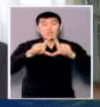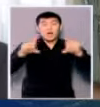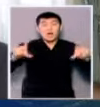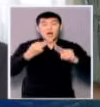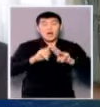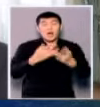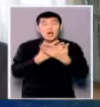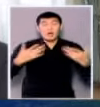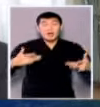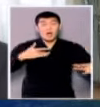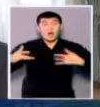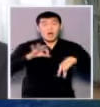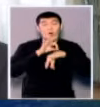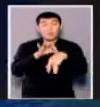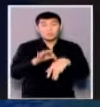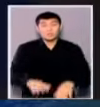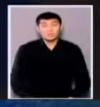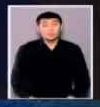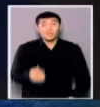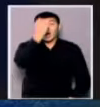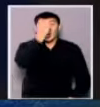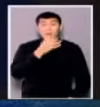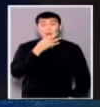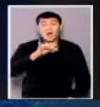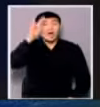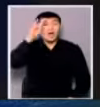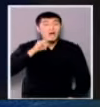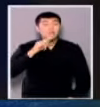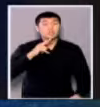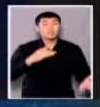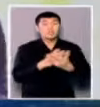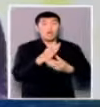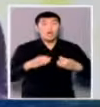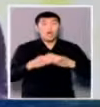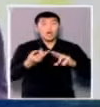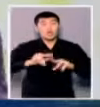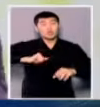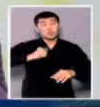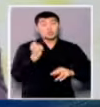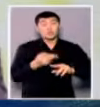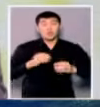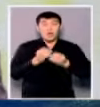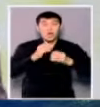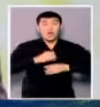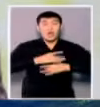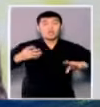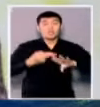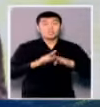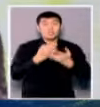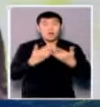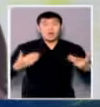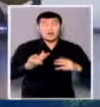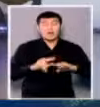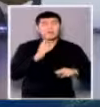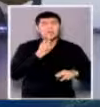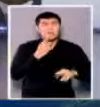айту мерекесі кеңінен өткізіліп жатыр. Алғыс айту күні қазақстандық патриотизмнің бірлік пен достықтың жарқын мерекесі. Алғыс айту